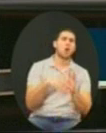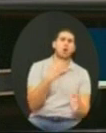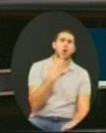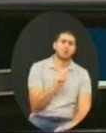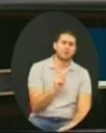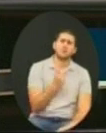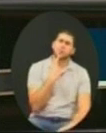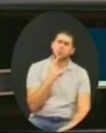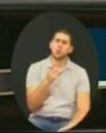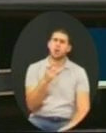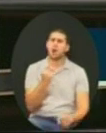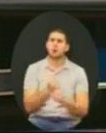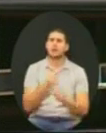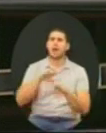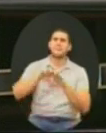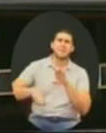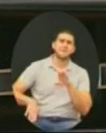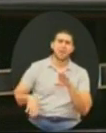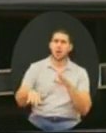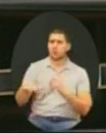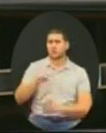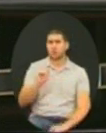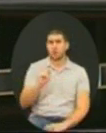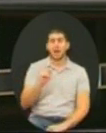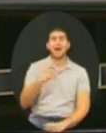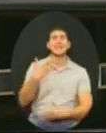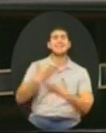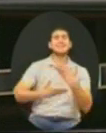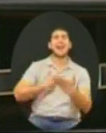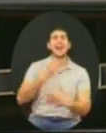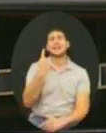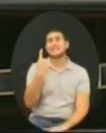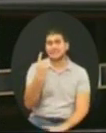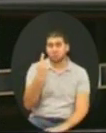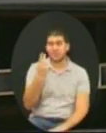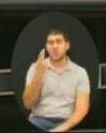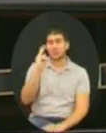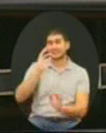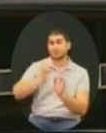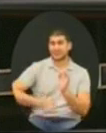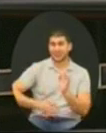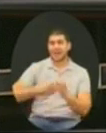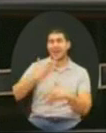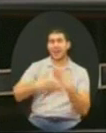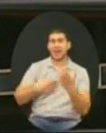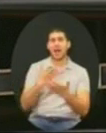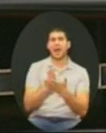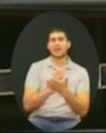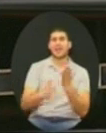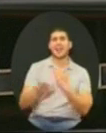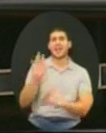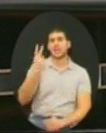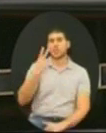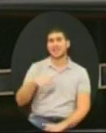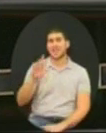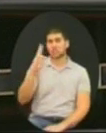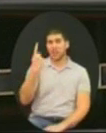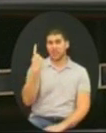או שהוא מפלה אוכלוסיות כך. להפך. לא, ההליך ובעיקר ועוד יותר ספציפי, ההליך בהכנה לקריאה שנייה